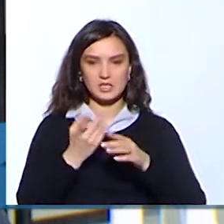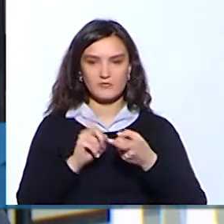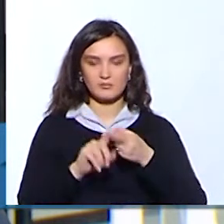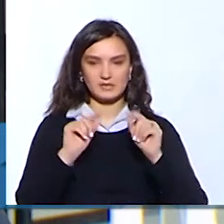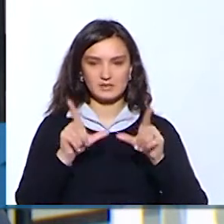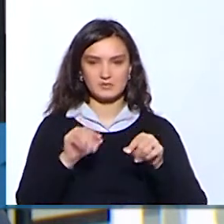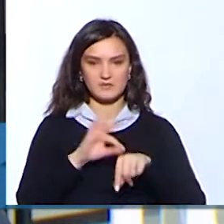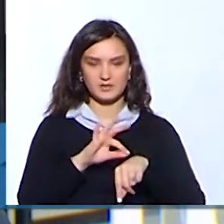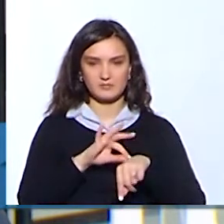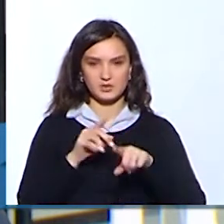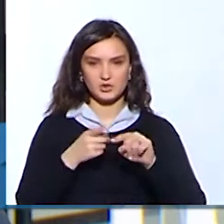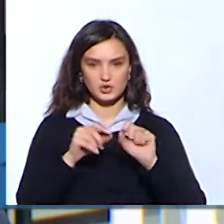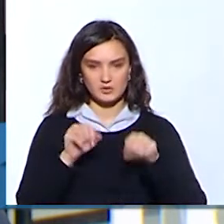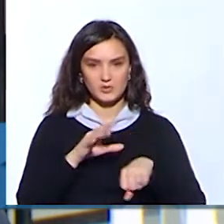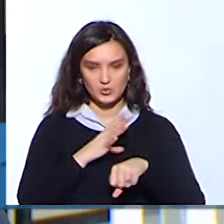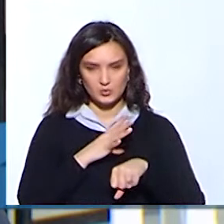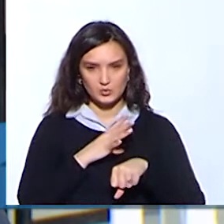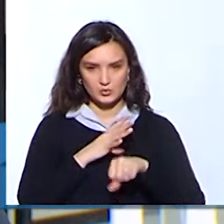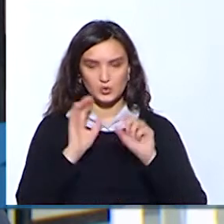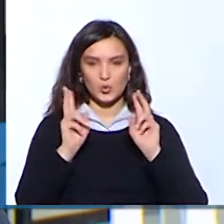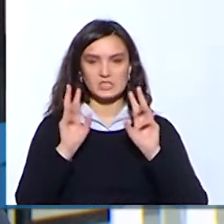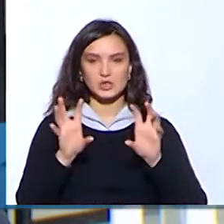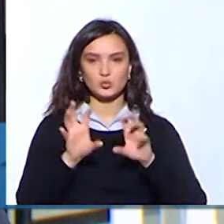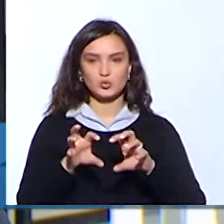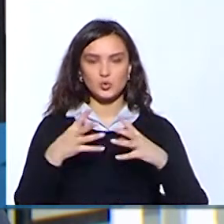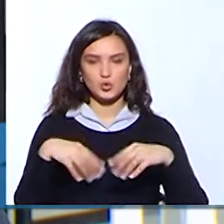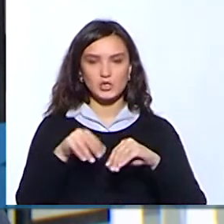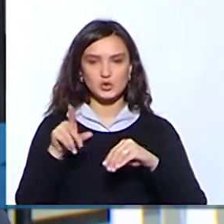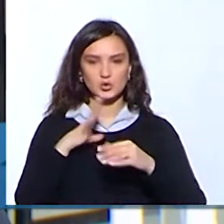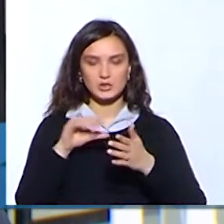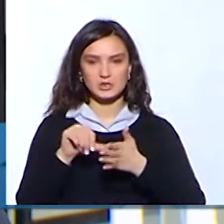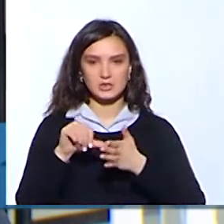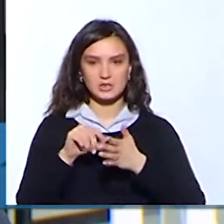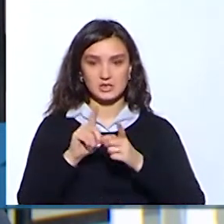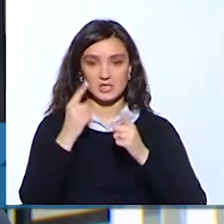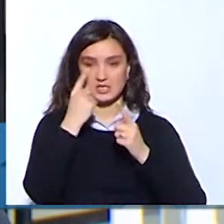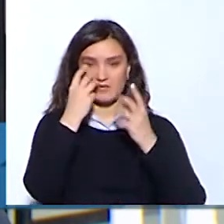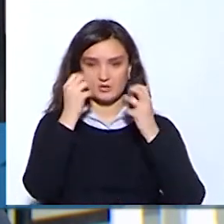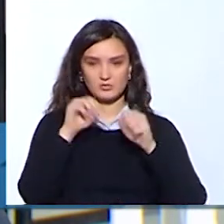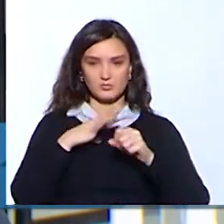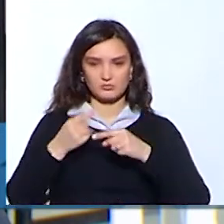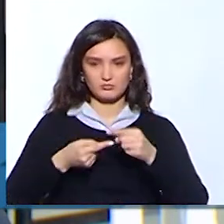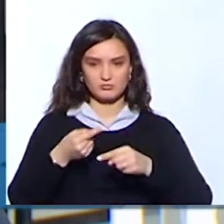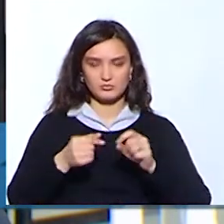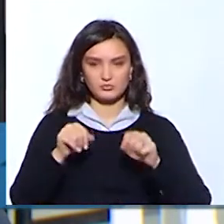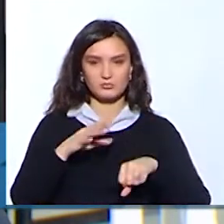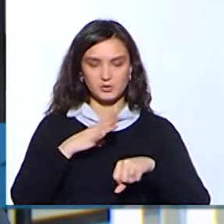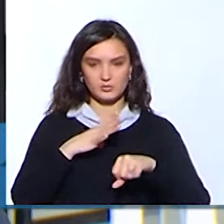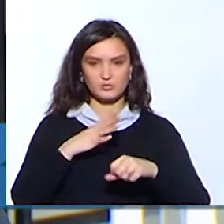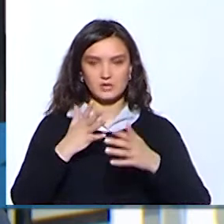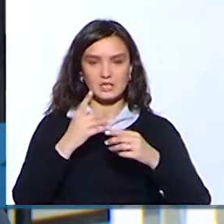თირკმის დაავადებასთან. შეიძლება ეს იყოს კონსტიტუციური რომ ოჯახის წევრებს ჰქონდეთ ეს ეთვალები. შესაძლებელი იყოს ადგილობრივი